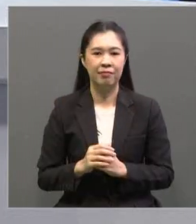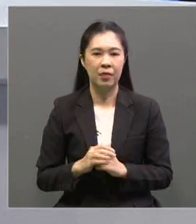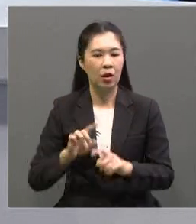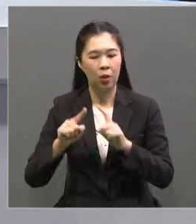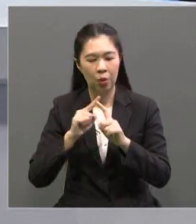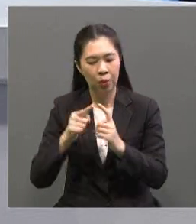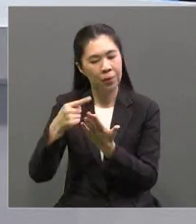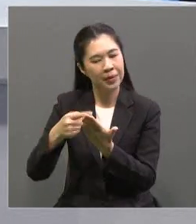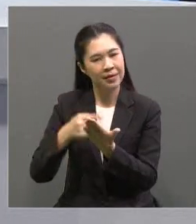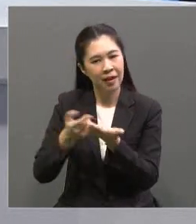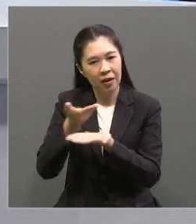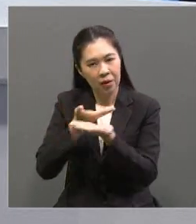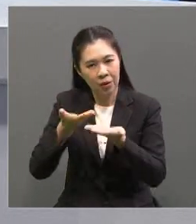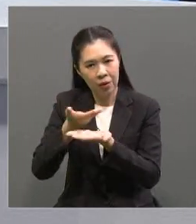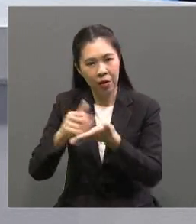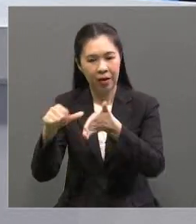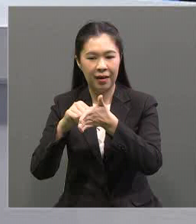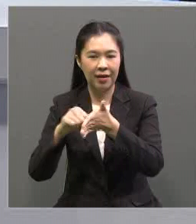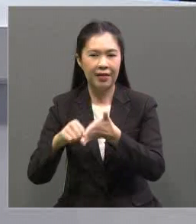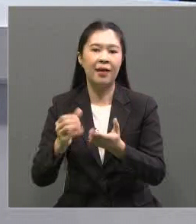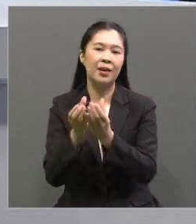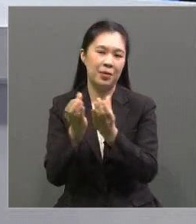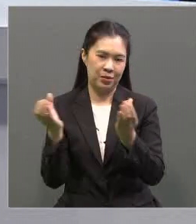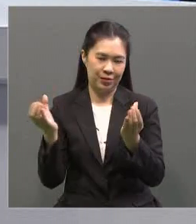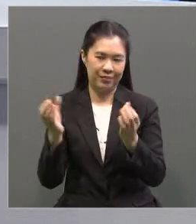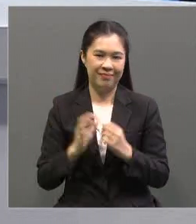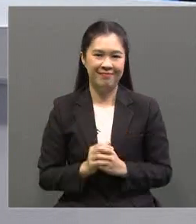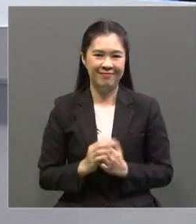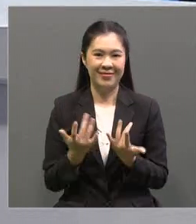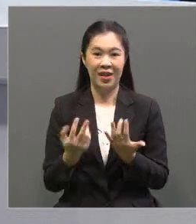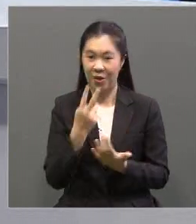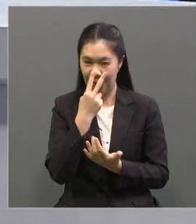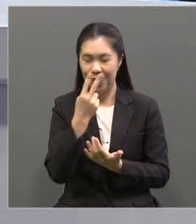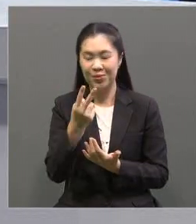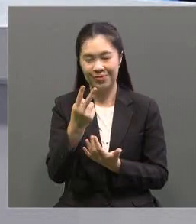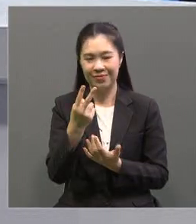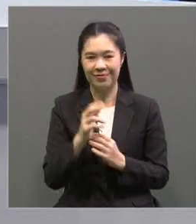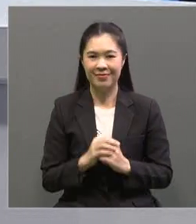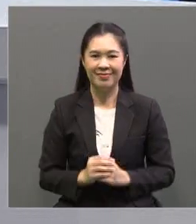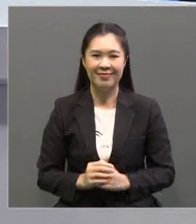พูดคุยปรึกษาหารือกันเกี่ยวกับเรื่องของการแก้ไขรัฐธรรมนูญนะคะก็เดี๋ยวติดตามกันได้ในประเด็นนี้นะคะ ใช่ค่ะ